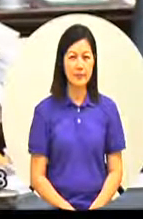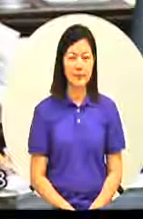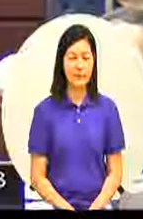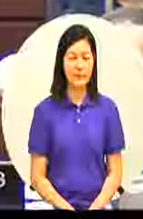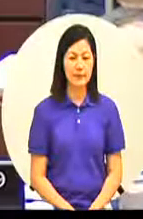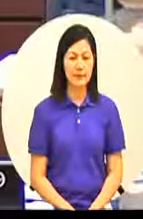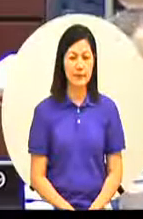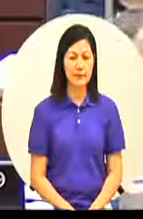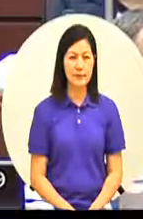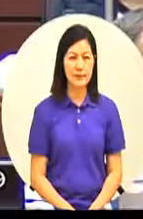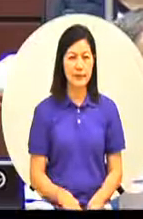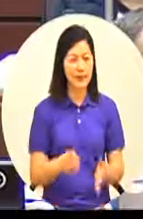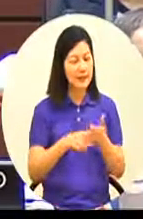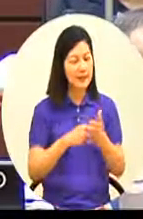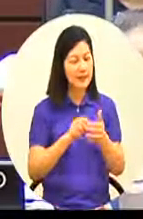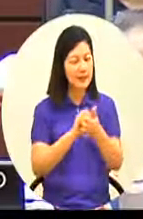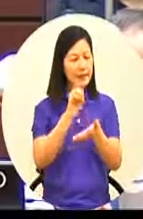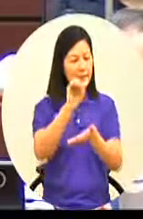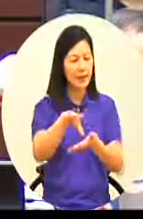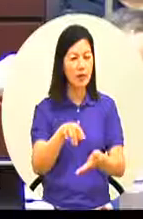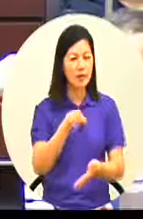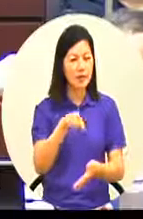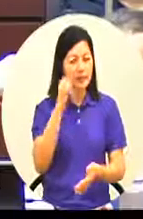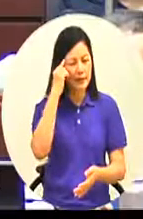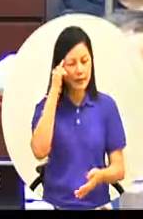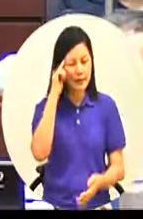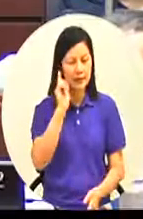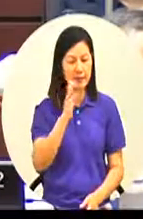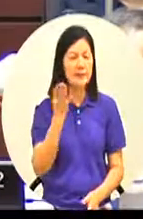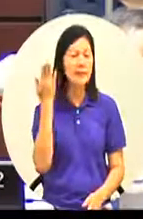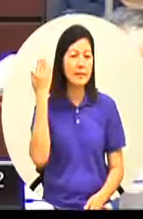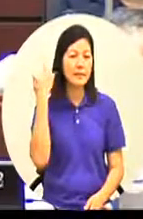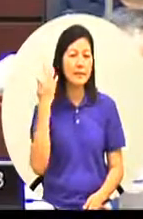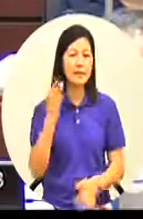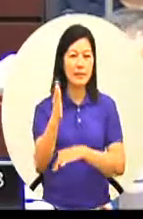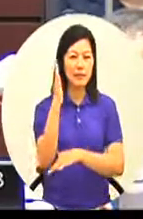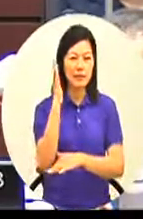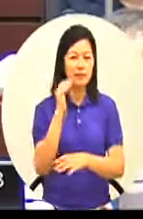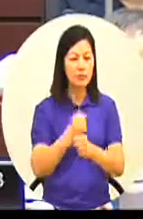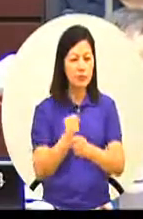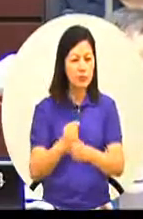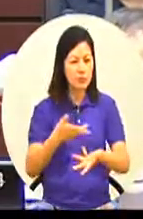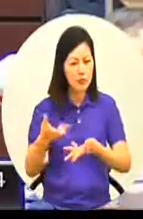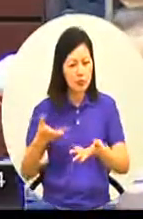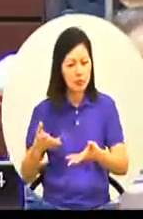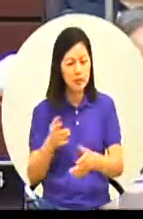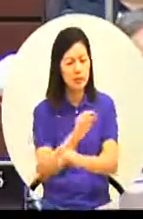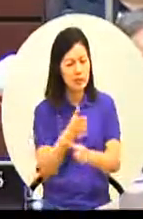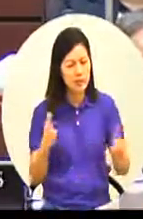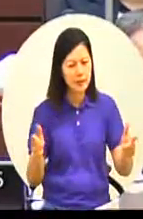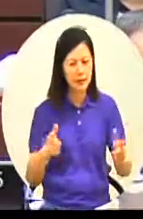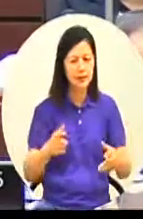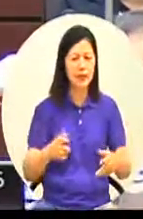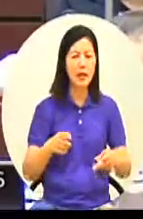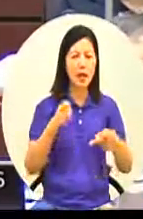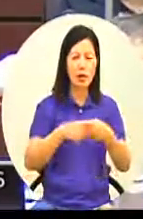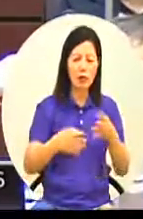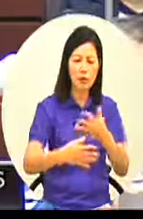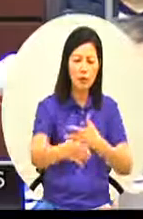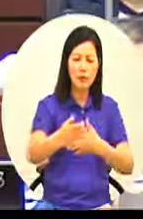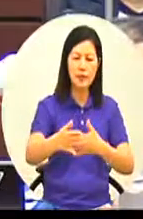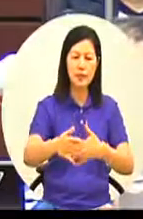跟议员报告，简单来讲就是说，以前我们的政府要做什么事情，不管是工程还是做什么